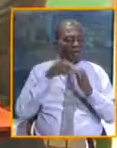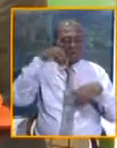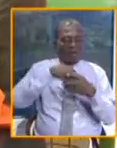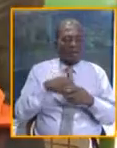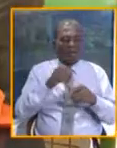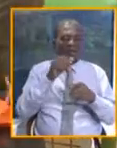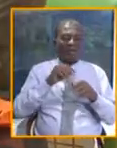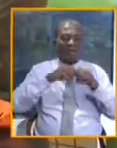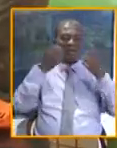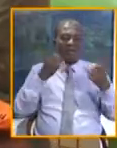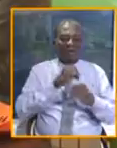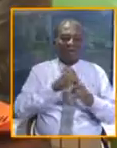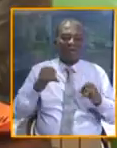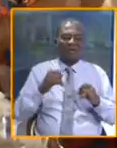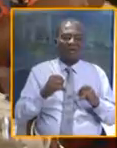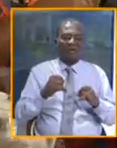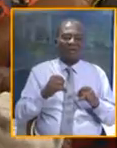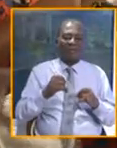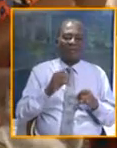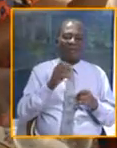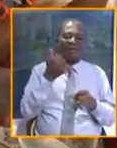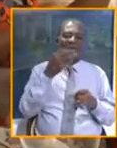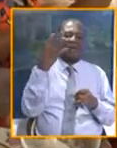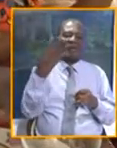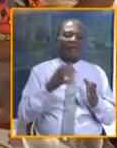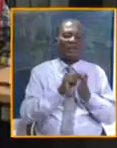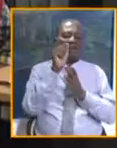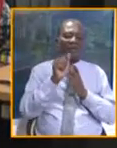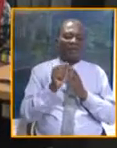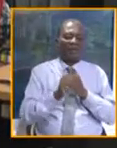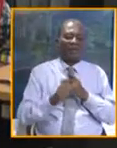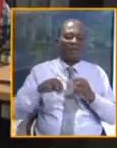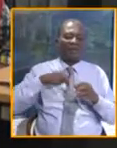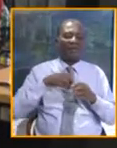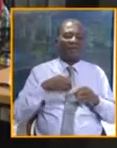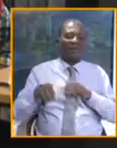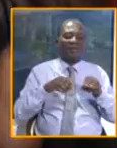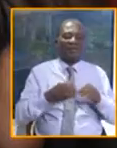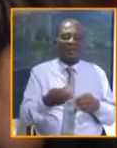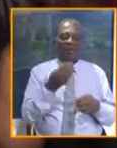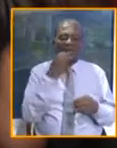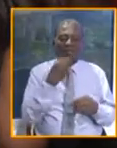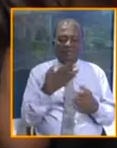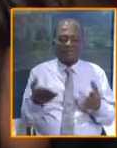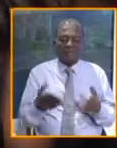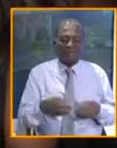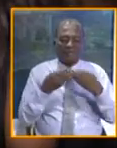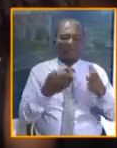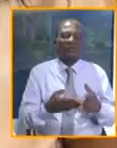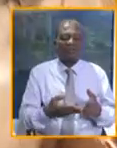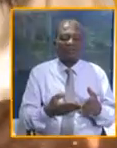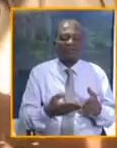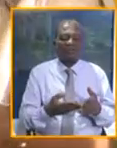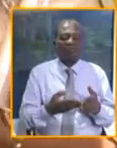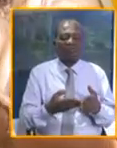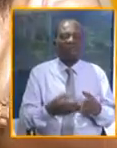entreprise. Chaque 14 avril, le DG nous offre un repas et puis on nous donne des bons pour nous permettre de faire quelques achats